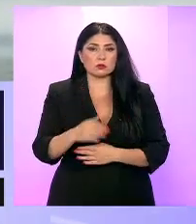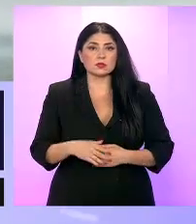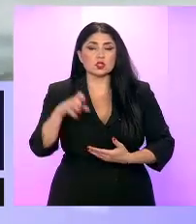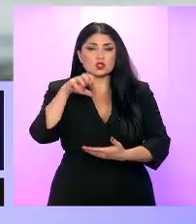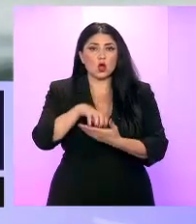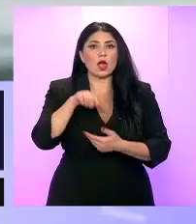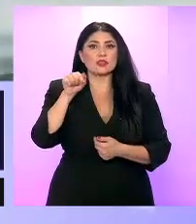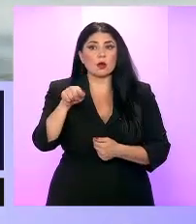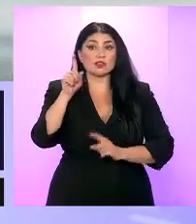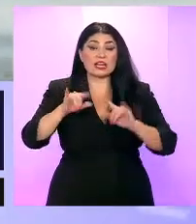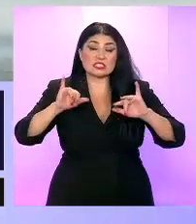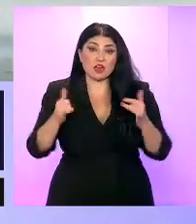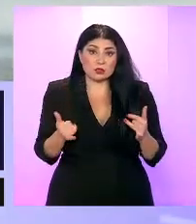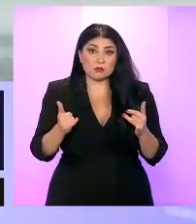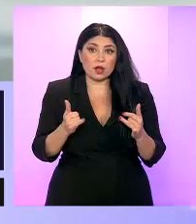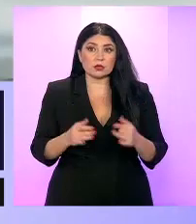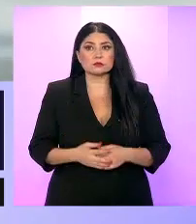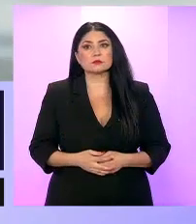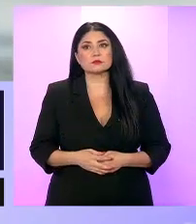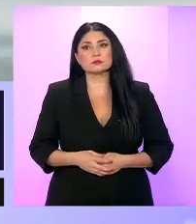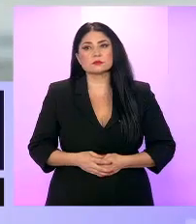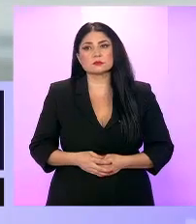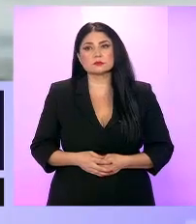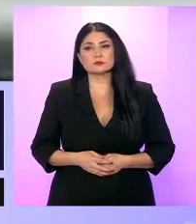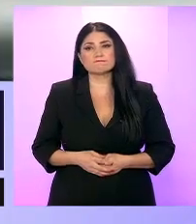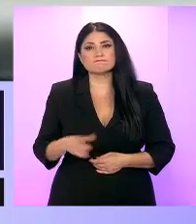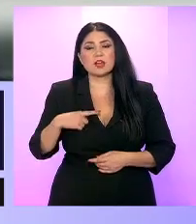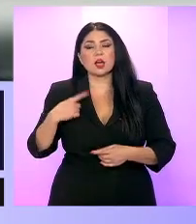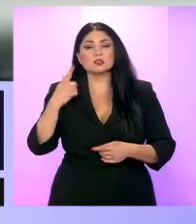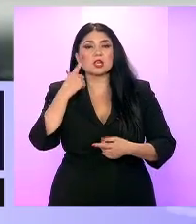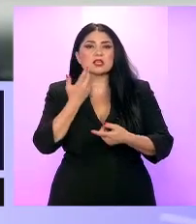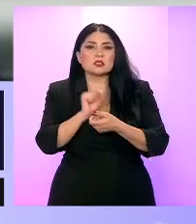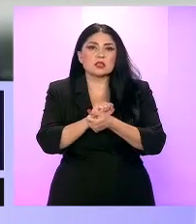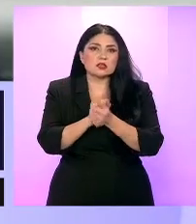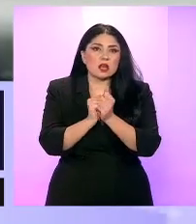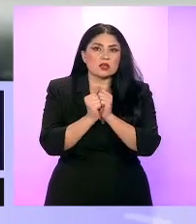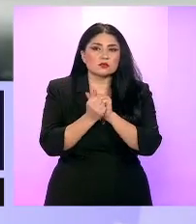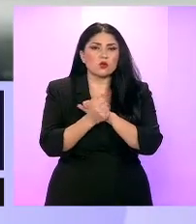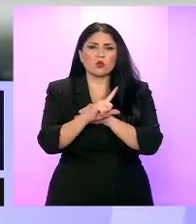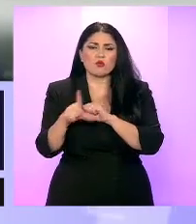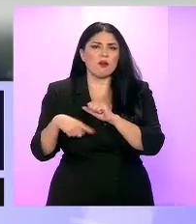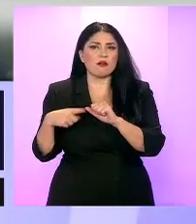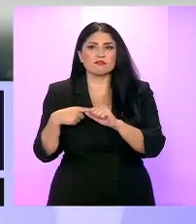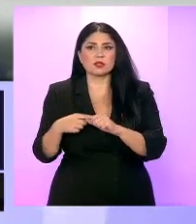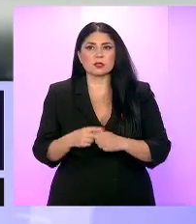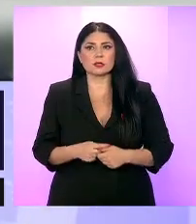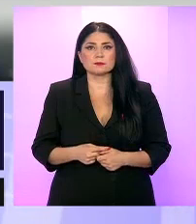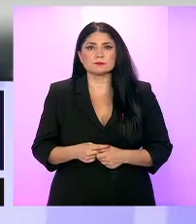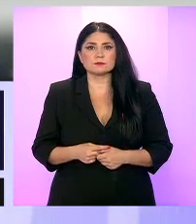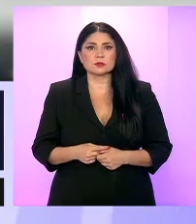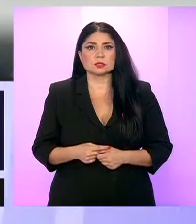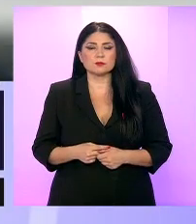ecosistemul respectiv, dacă acest lucru se va întâmpla, va fi în refacere. Nu va fi în niciun caz în